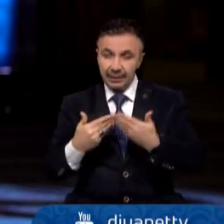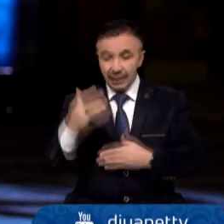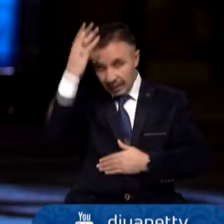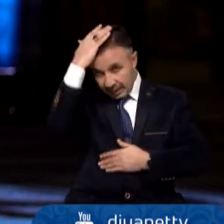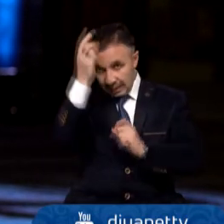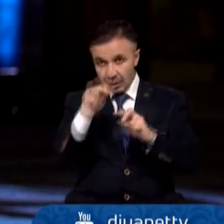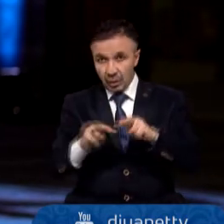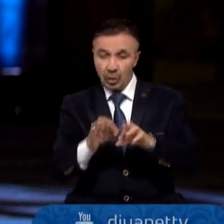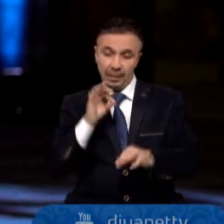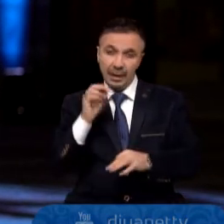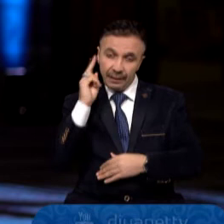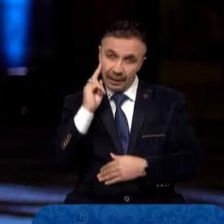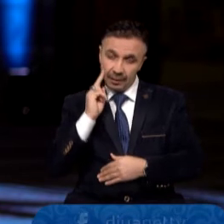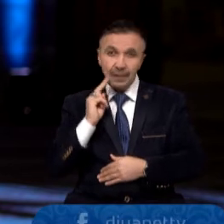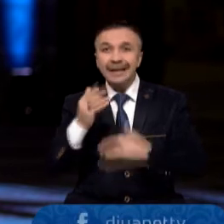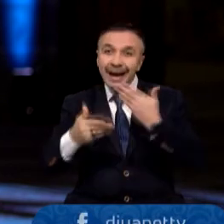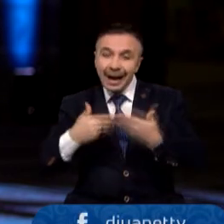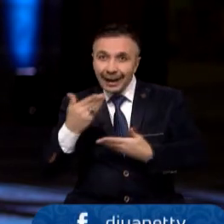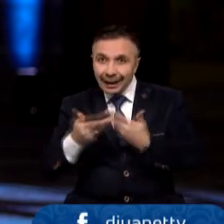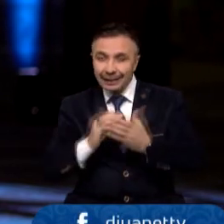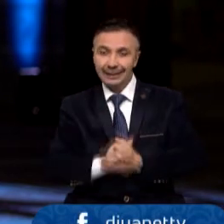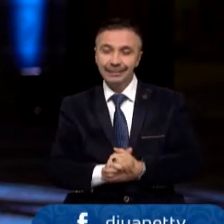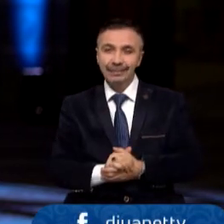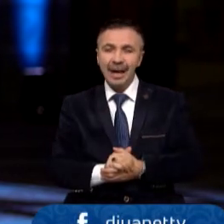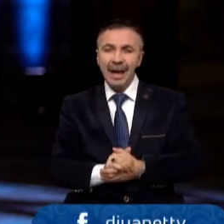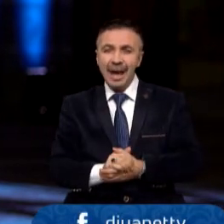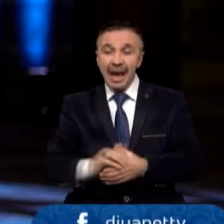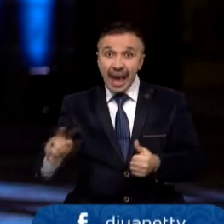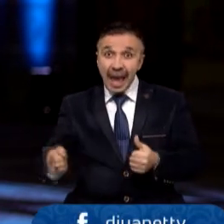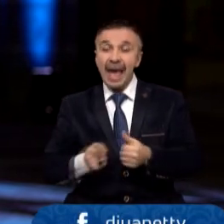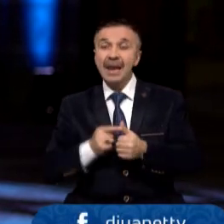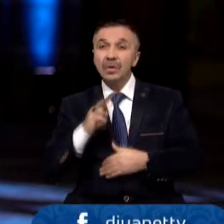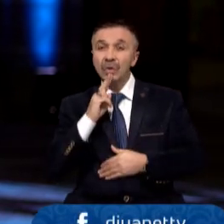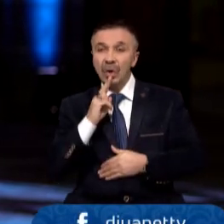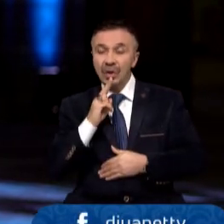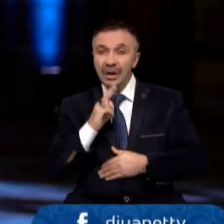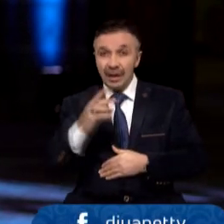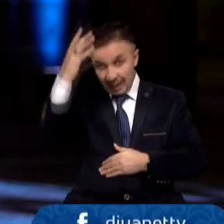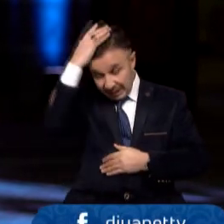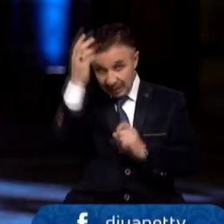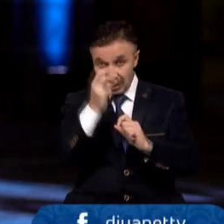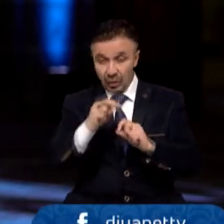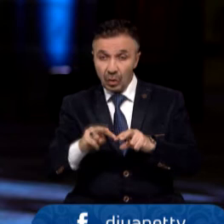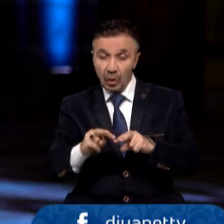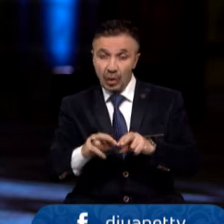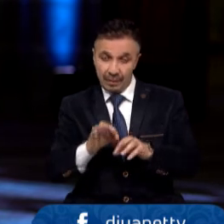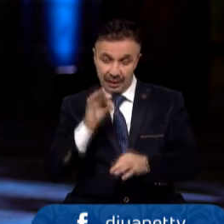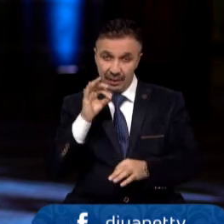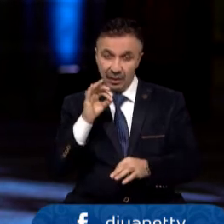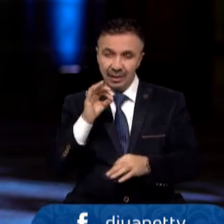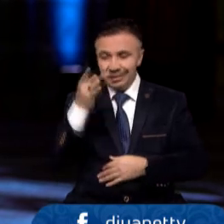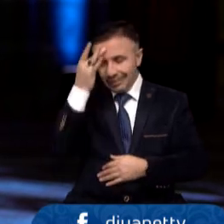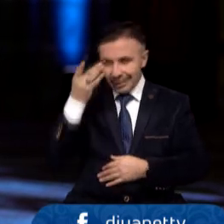Hazreti Ömer efendimize anlattık o en son hazret-i Ömer radiyallahu anh'ın